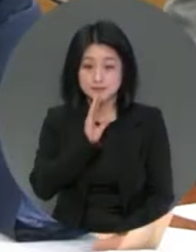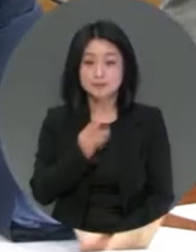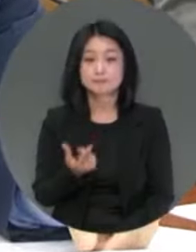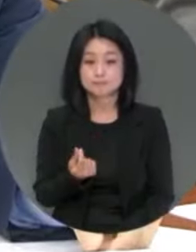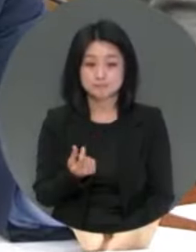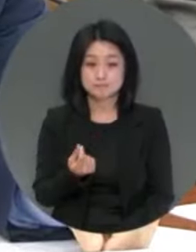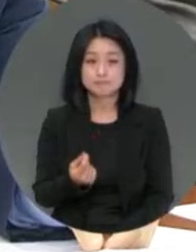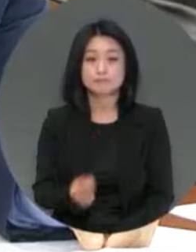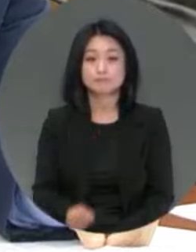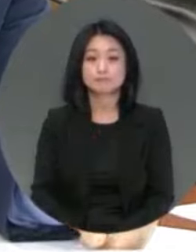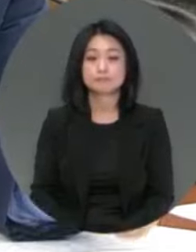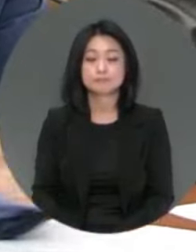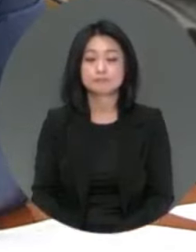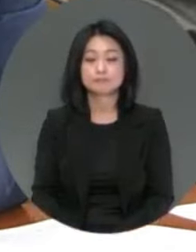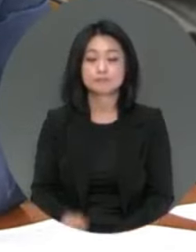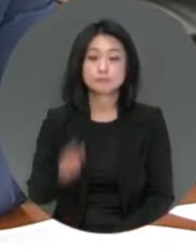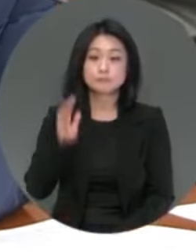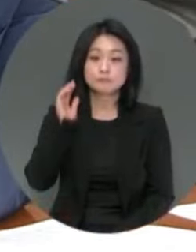네.